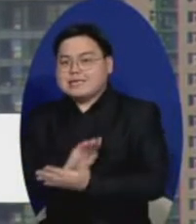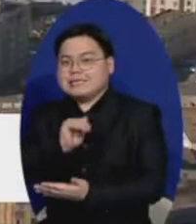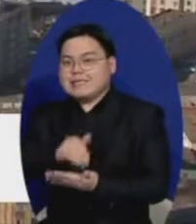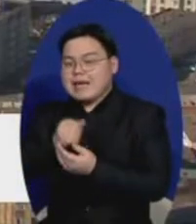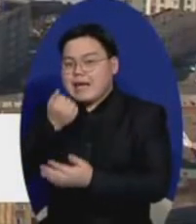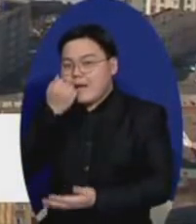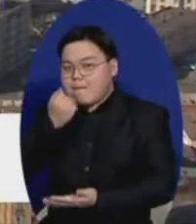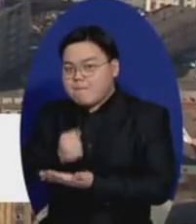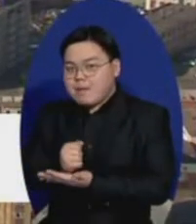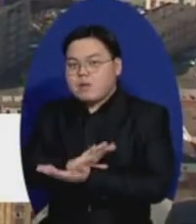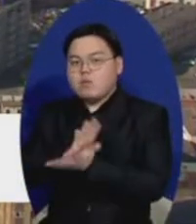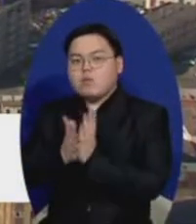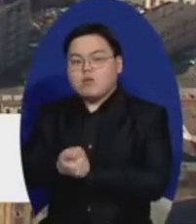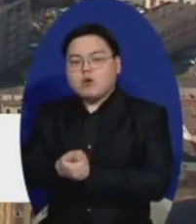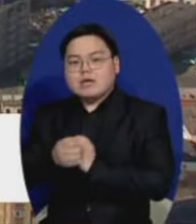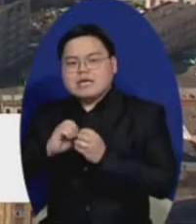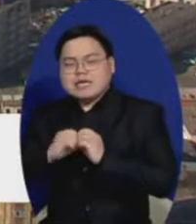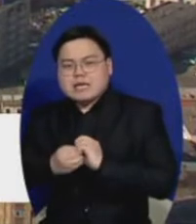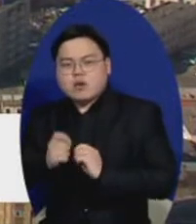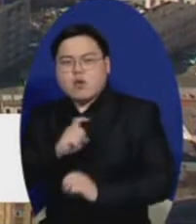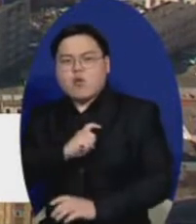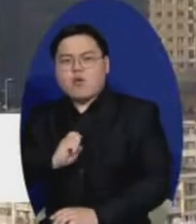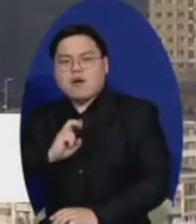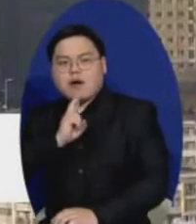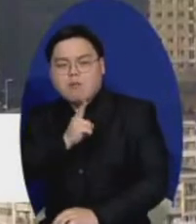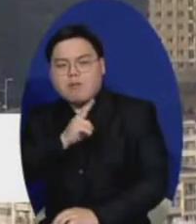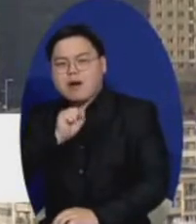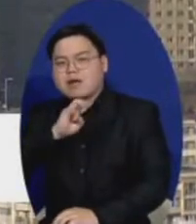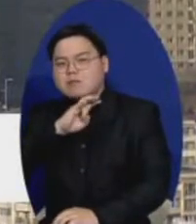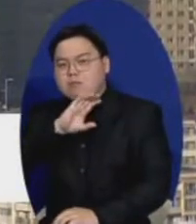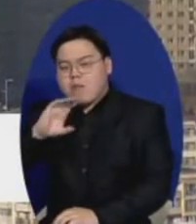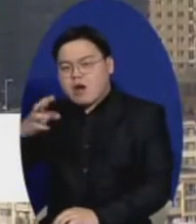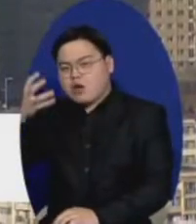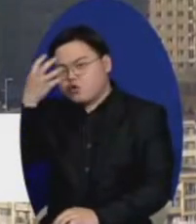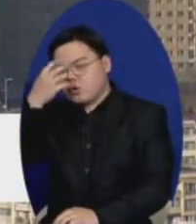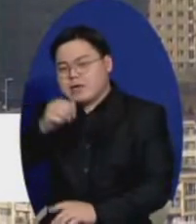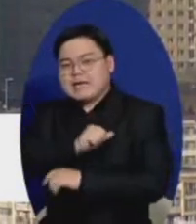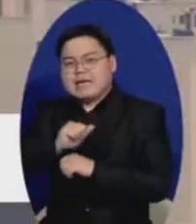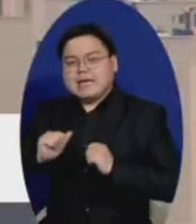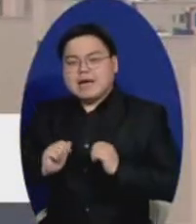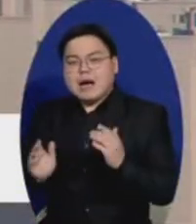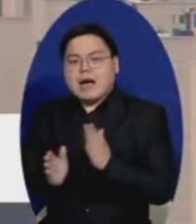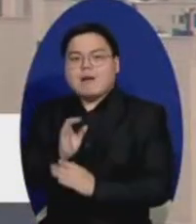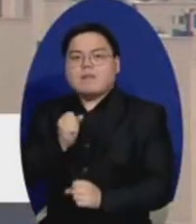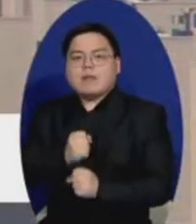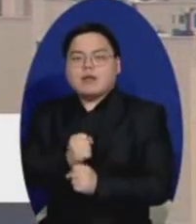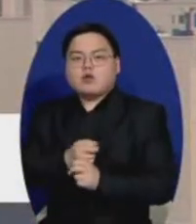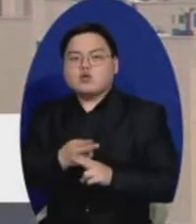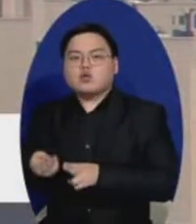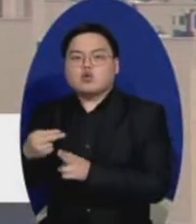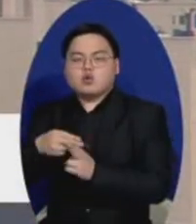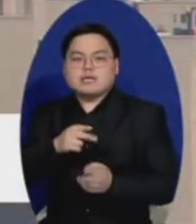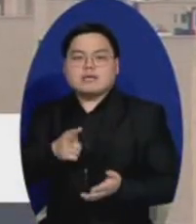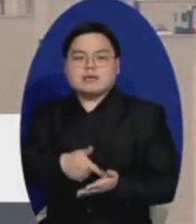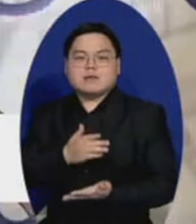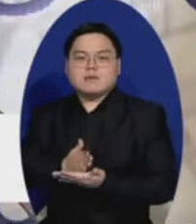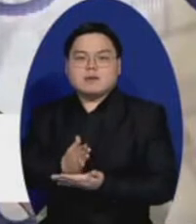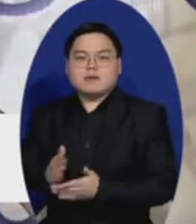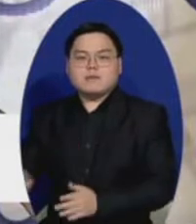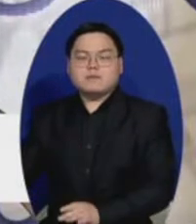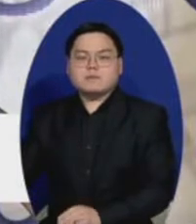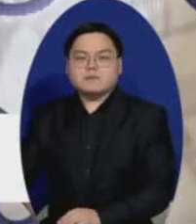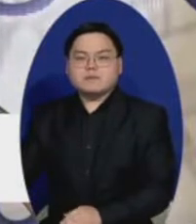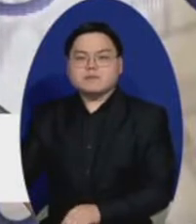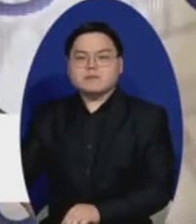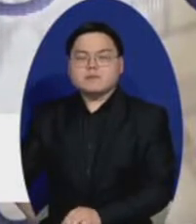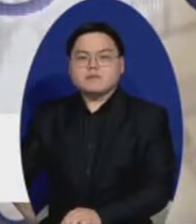ч хэрэгжүүлэхэд төр хувийн хөвшил аж ахуй нэгж байгуулах иргэд хамтран ажиллах нь чухал байгааг ч энэ үеэр онцолж байлаа. Ирээдүйд